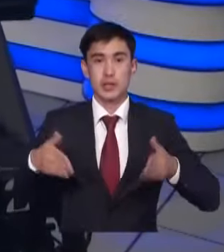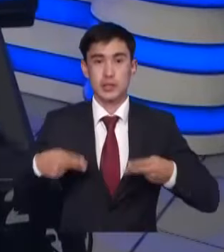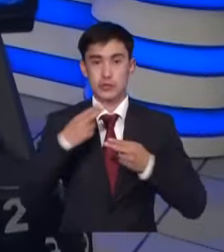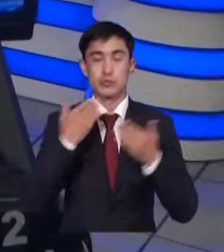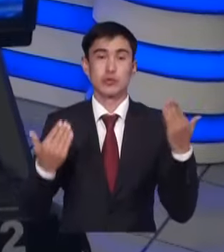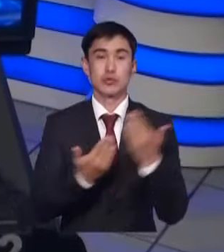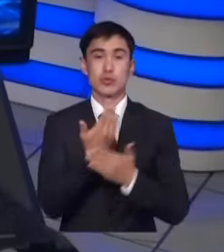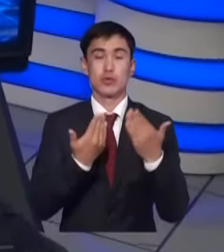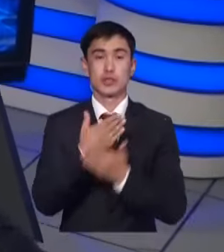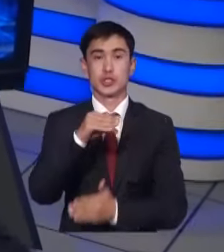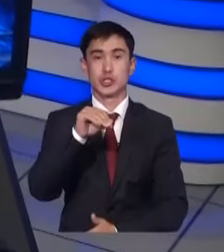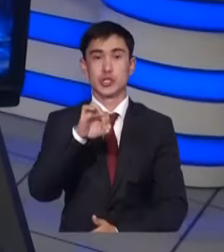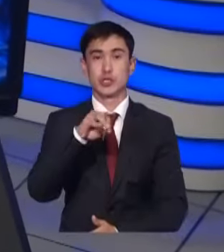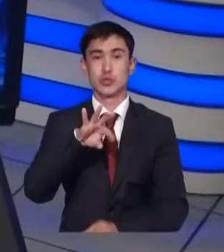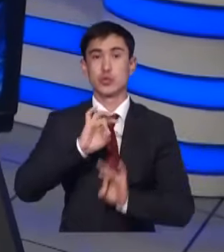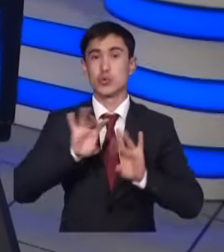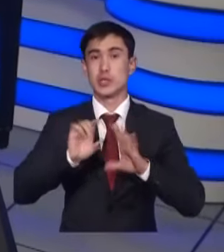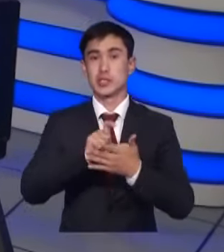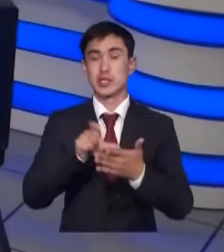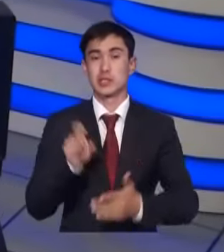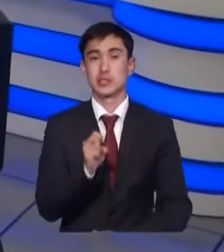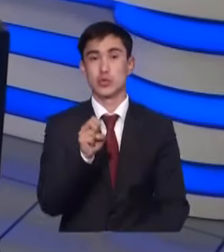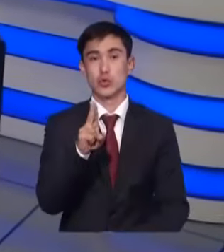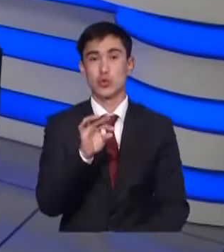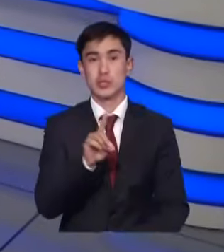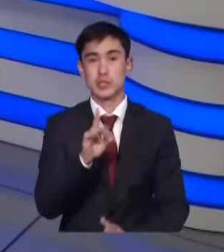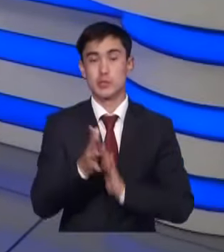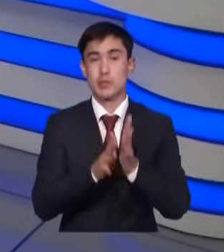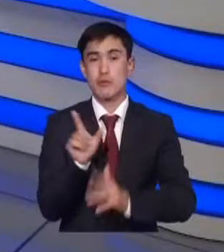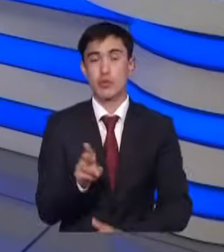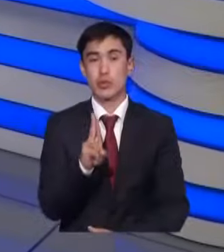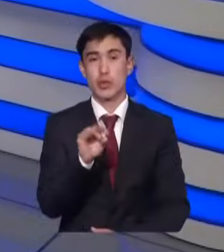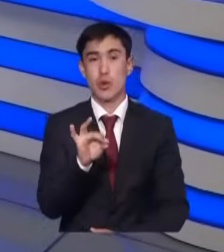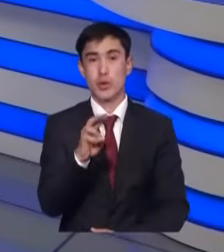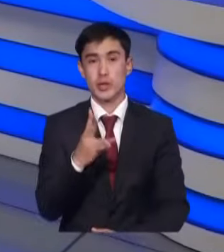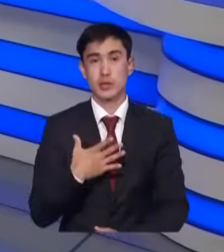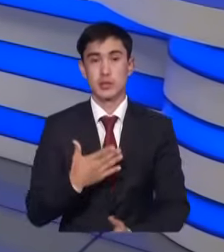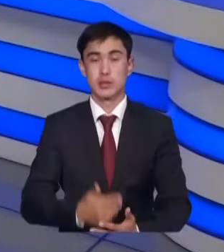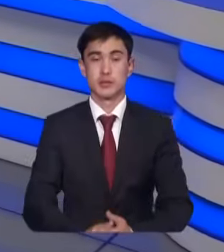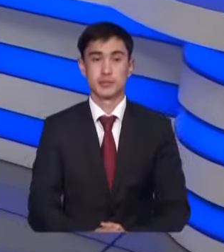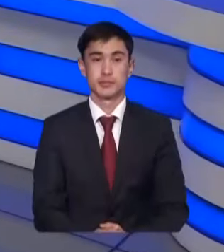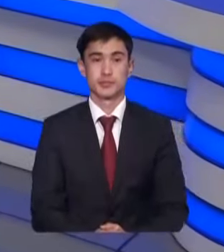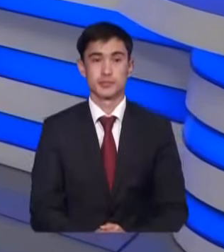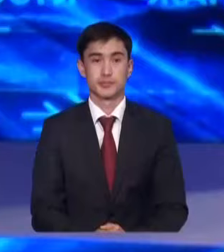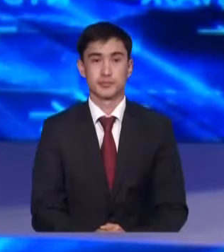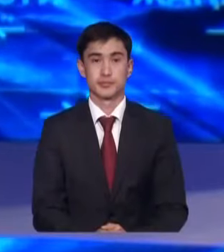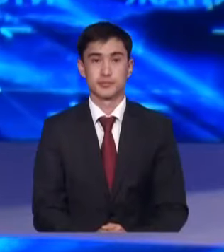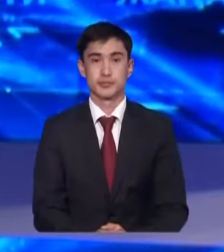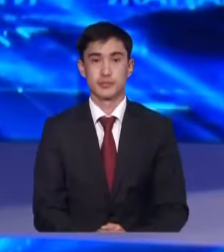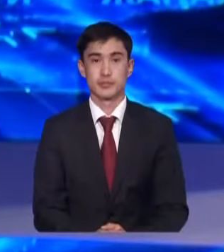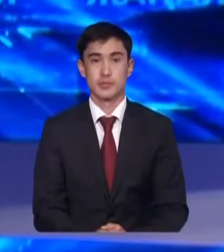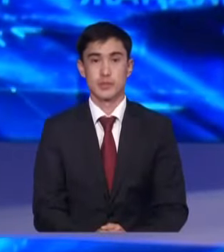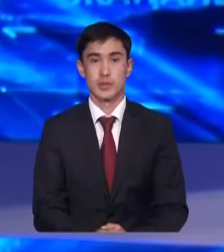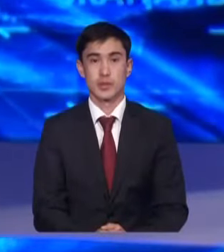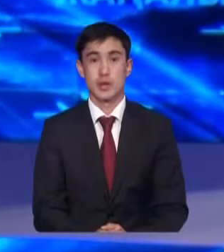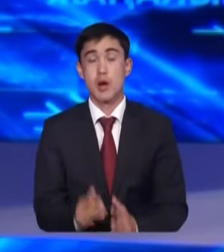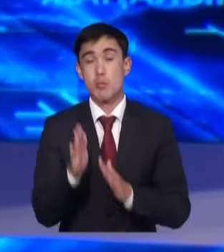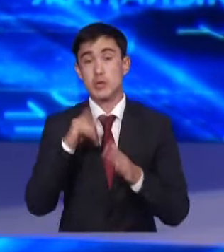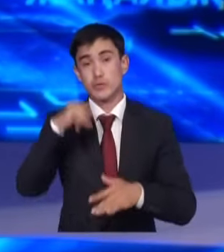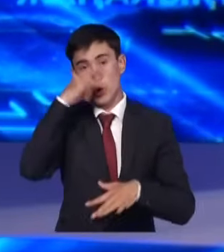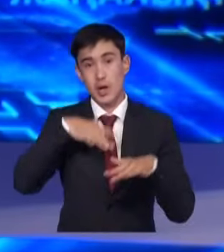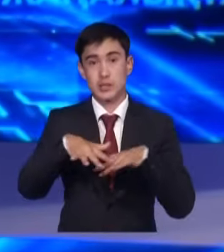Здравствуйте! В эфире телеканала «Жетсу» новости. В студии Кундуз Нурмухамбетова и сурдопереводчик Даурен Абдрасилов. Вне